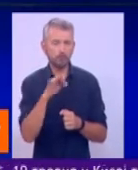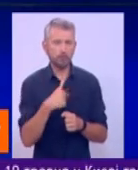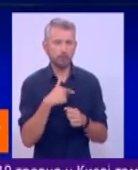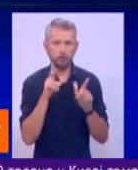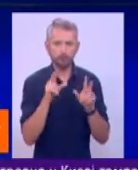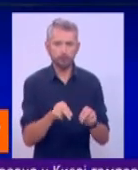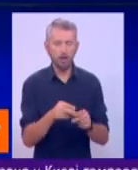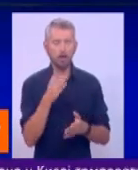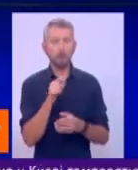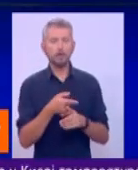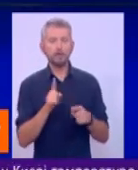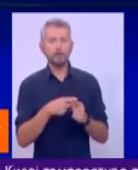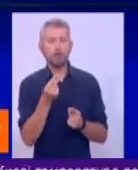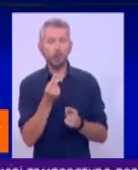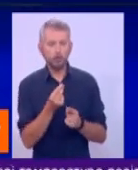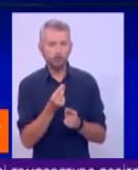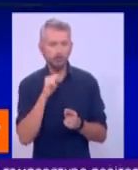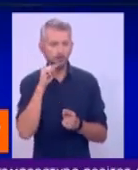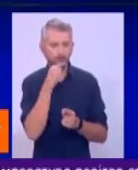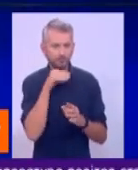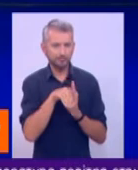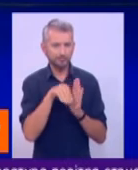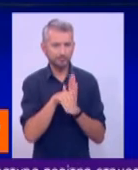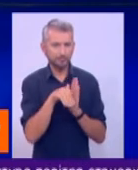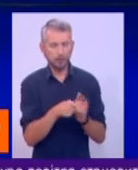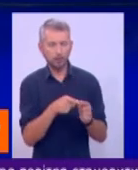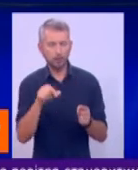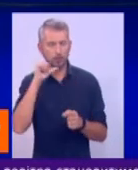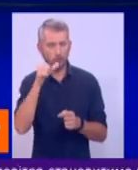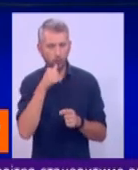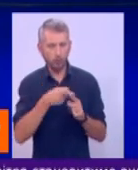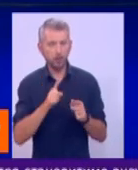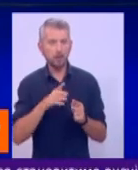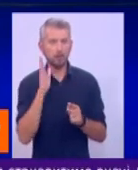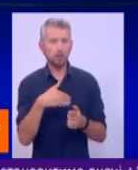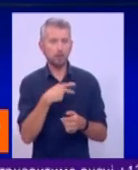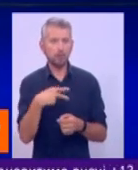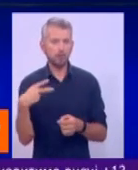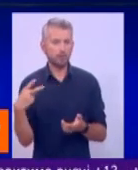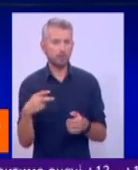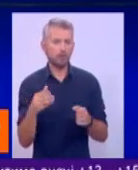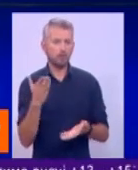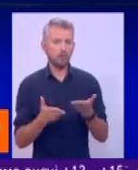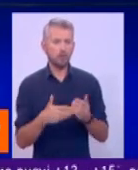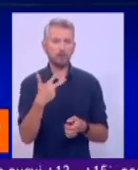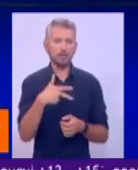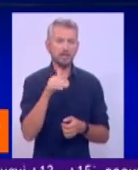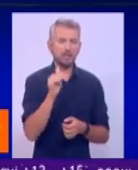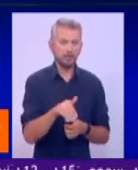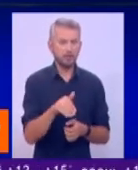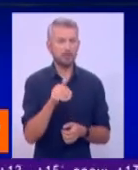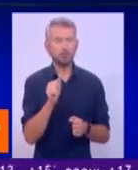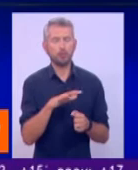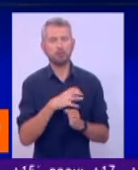якщо ви ці кошти закумулюєте на протязі року, то це буде десь приблизно, можливо, 30 тисяч,